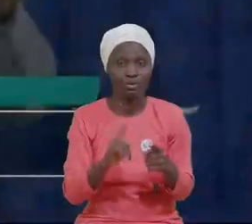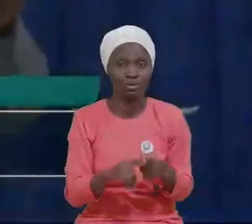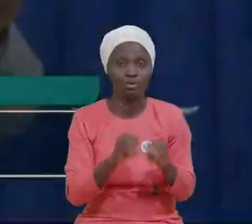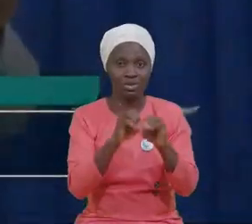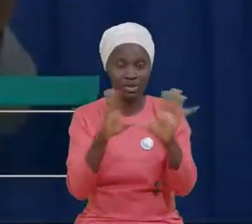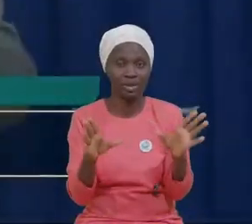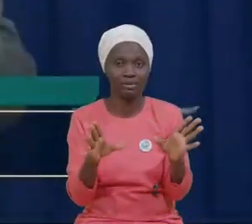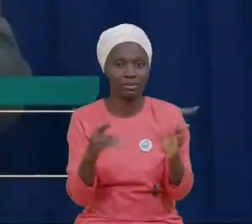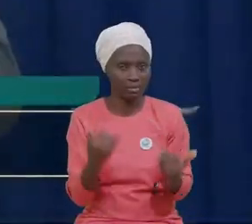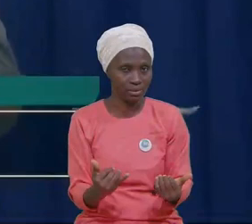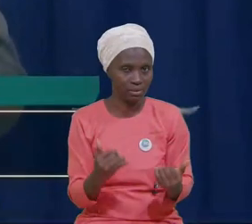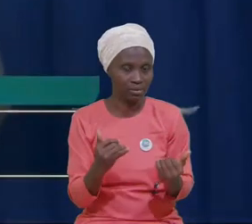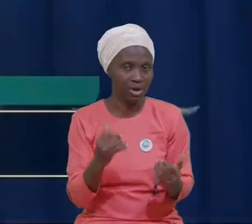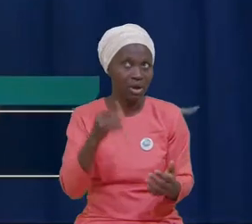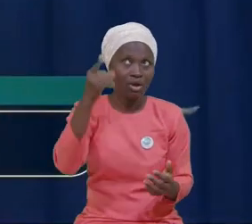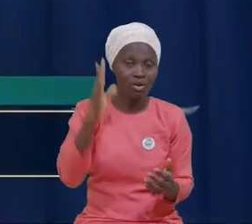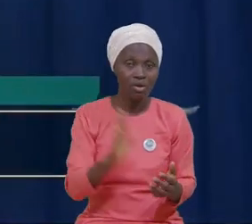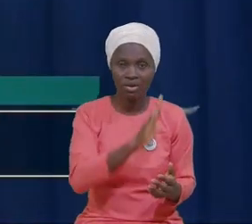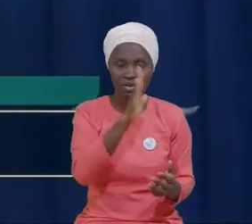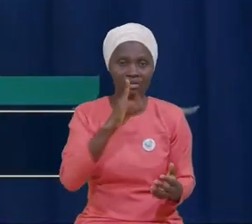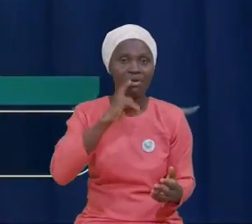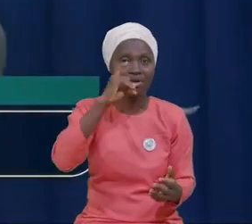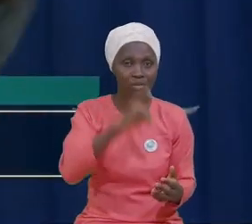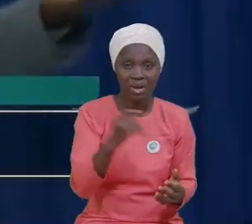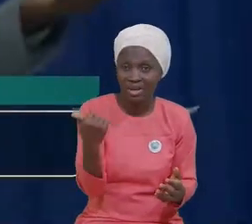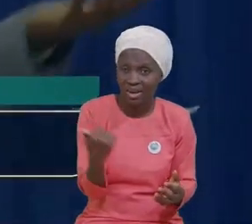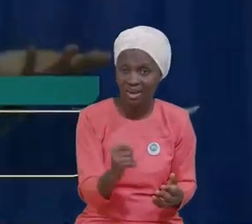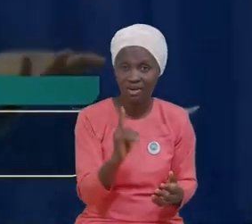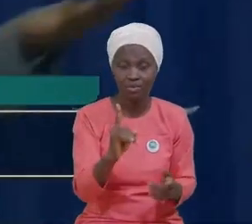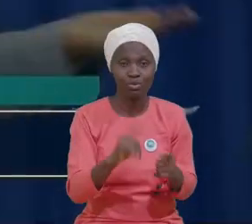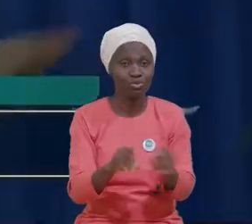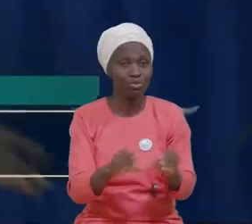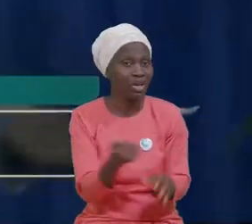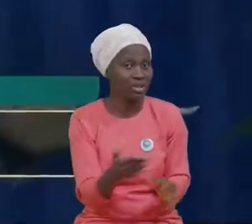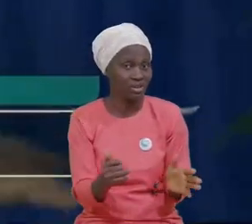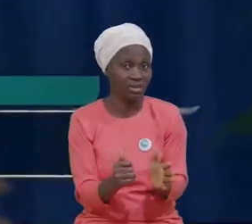ne commande jamais à quelqu'un de faire quoi que ce soit